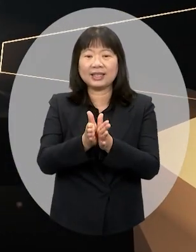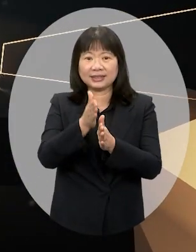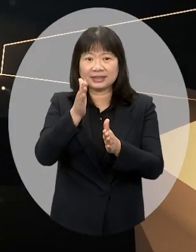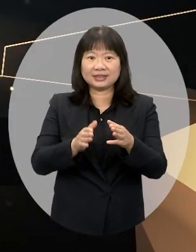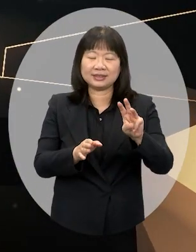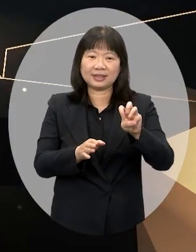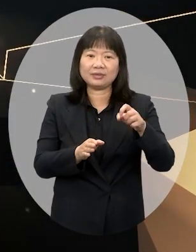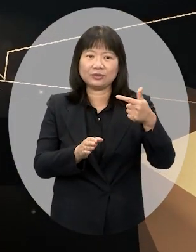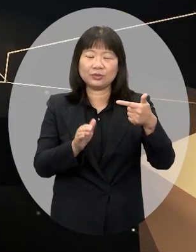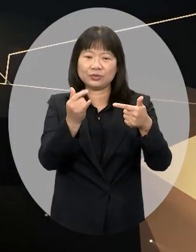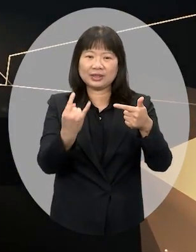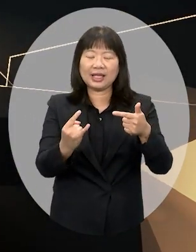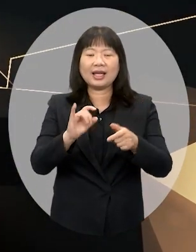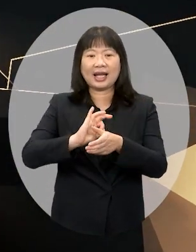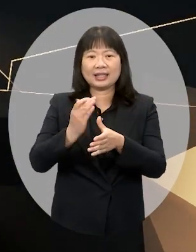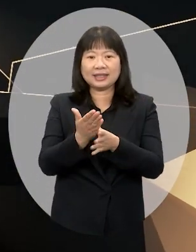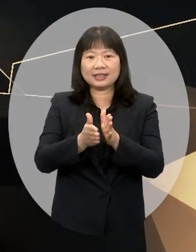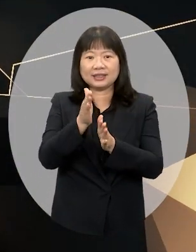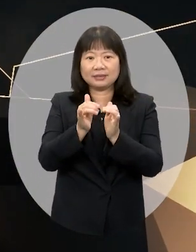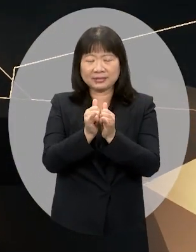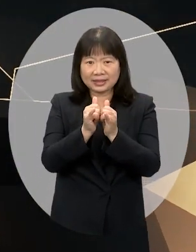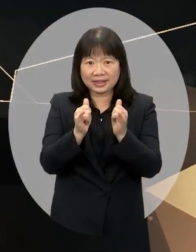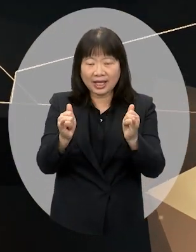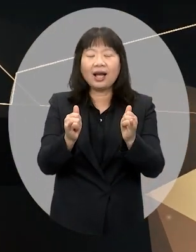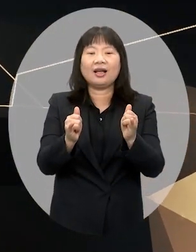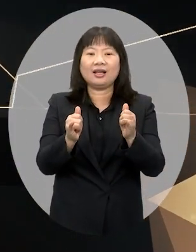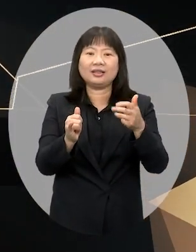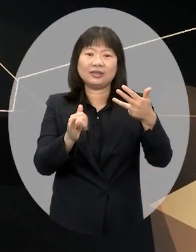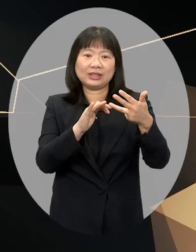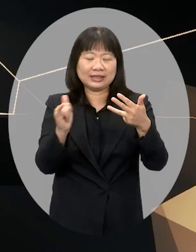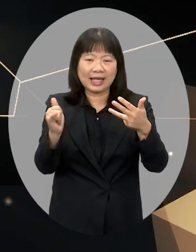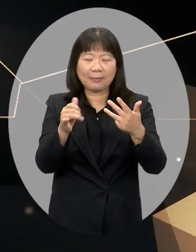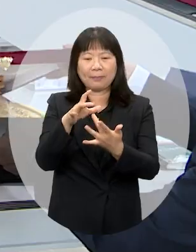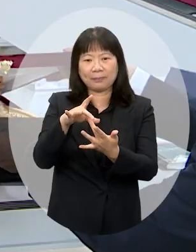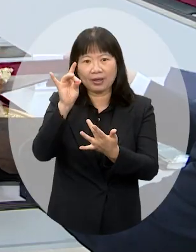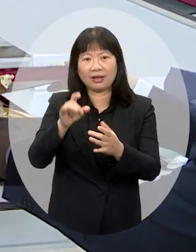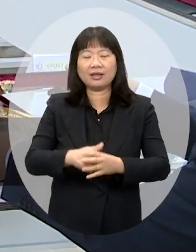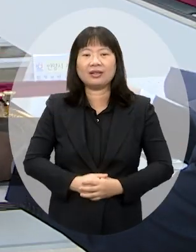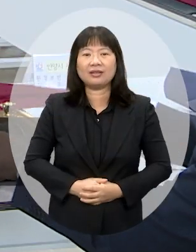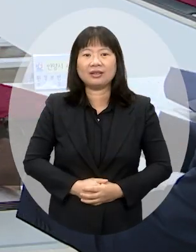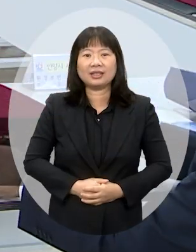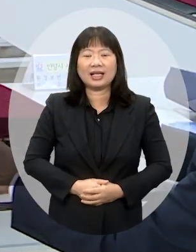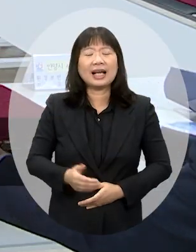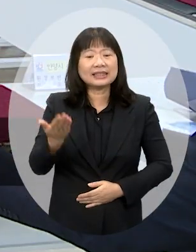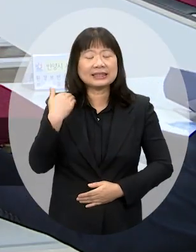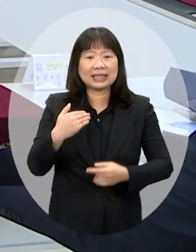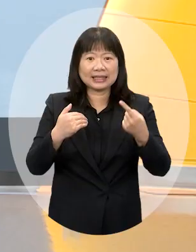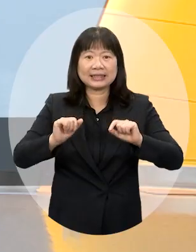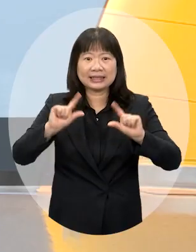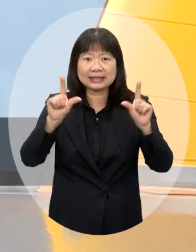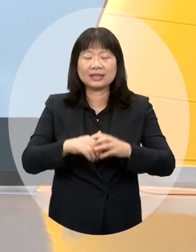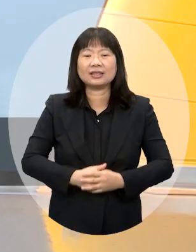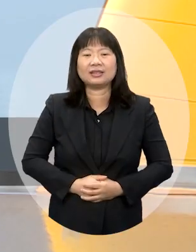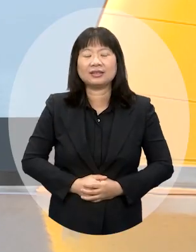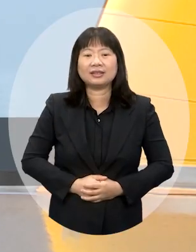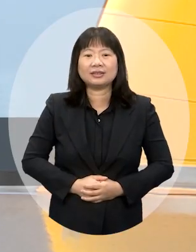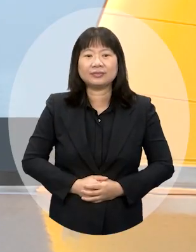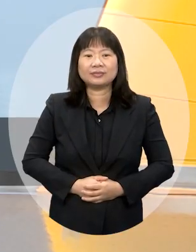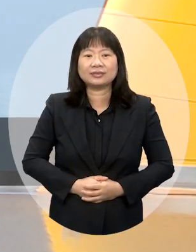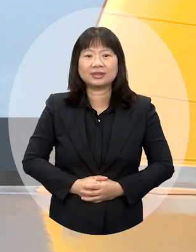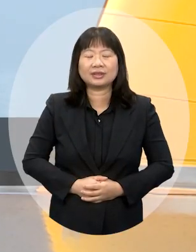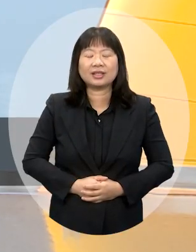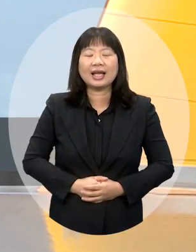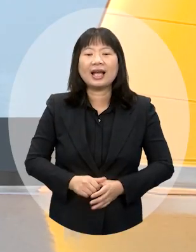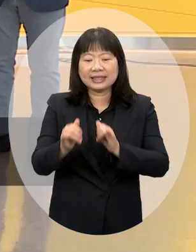안양시는 제36회 안양시민대상 수상자 영광의 8인을 발표했습니다. 지난 1일 시청사에서 안양시민대상